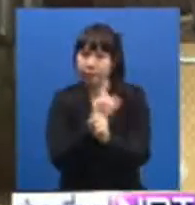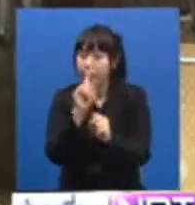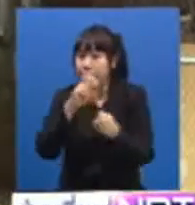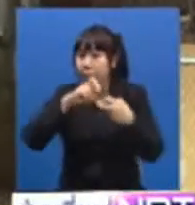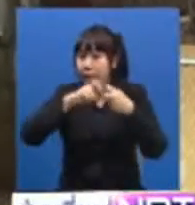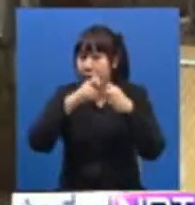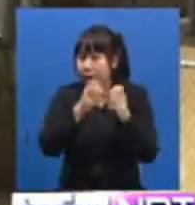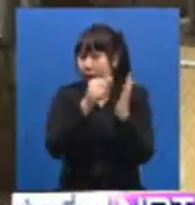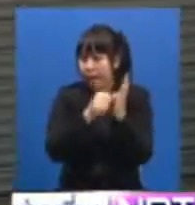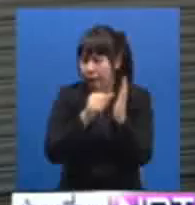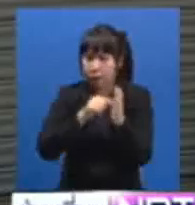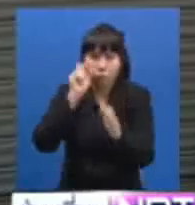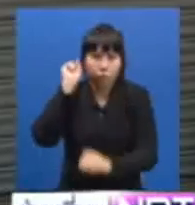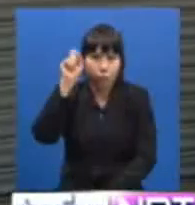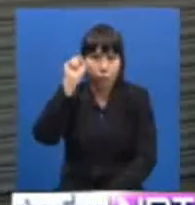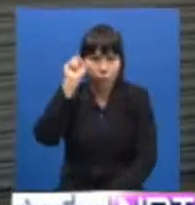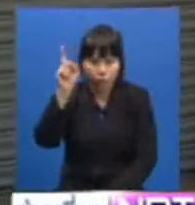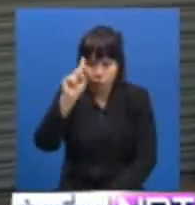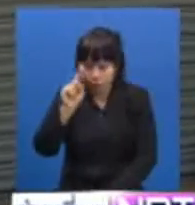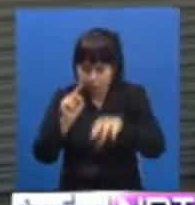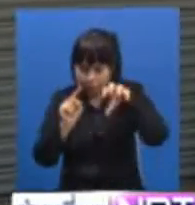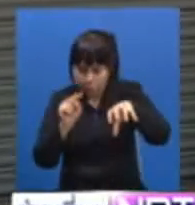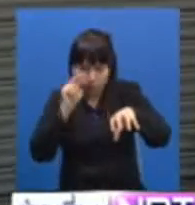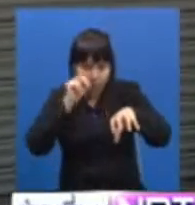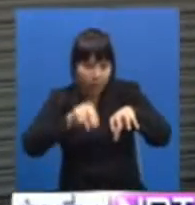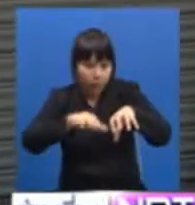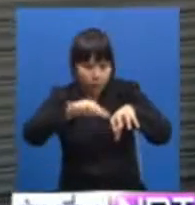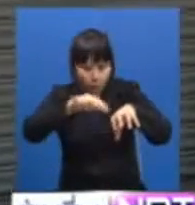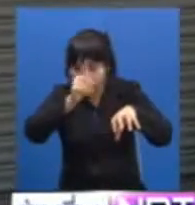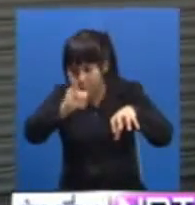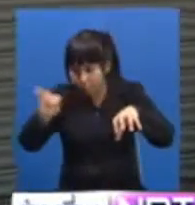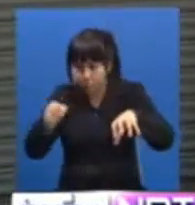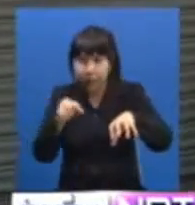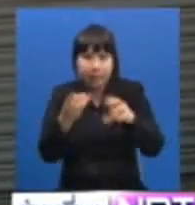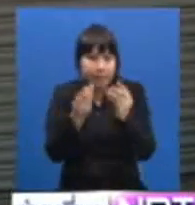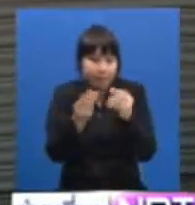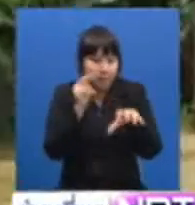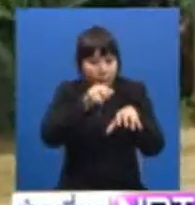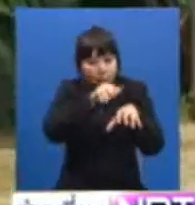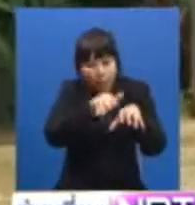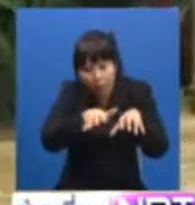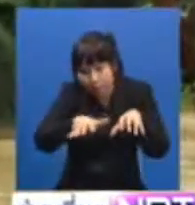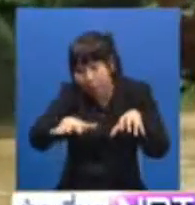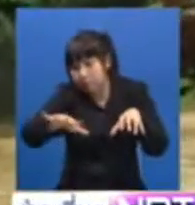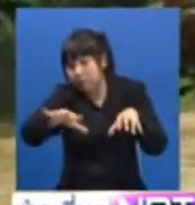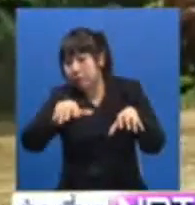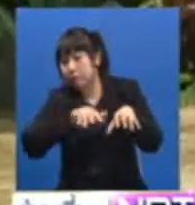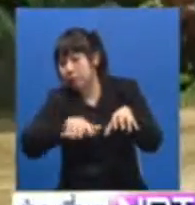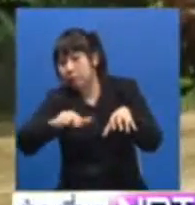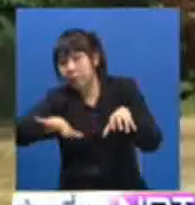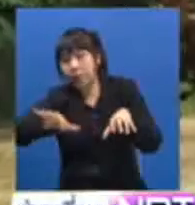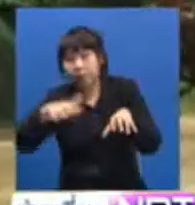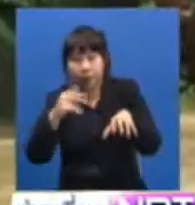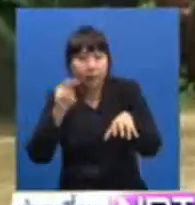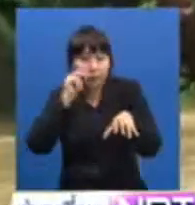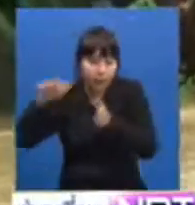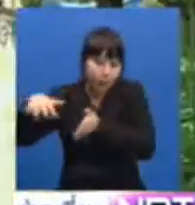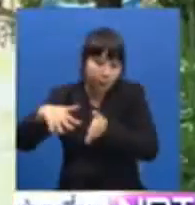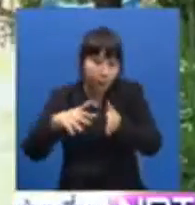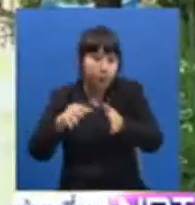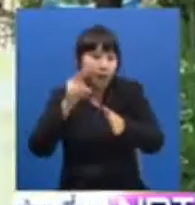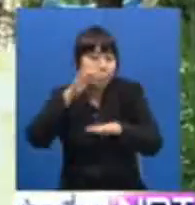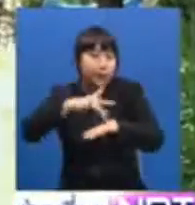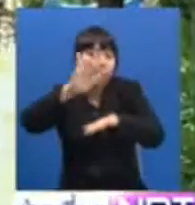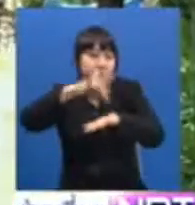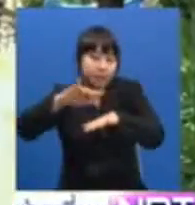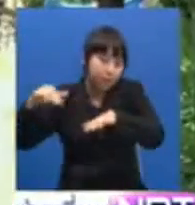ไขปัหาระยะเร่งดวนบริเวณทเป็จุดอ่อนน้ำทวมของให้เร่งระบายนำไปอย่างพืนที่รองรับน้ำและผ่านนำลงสูนหลน้ำ